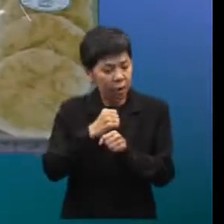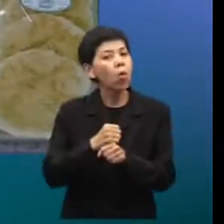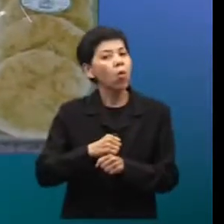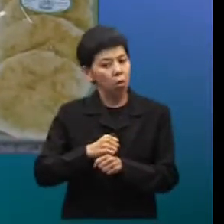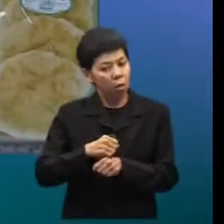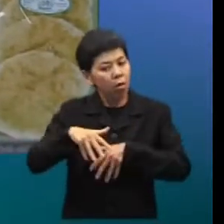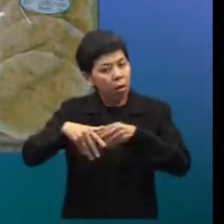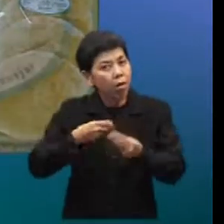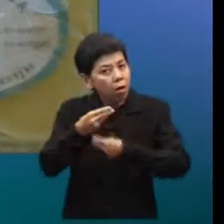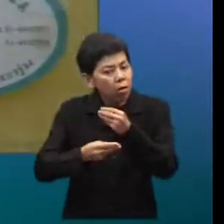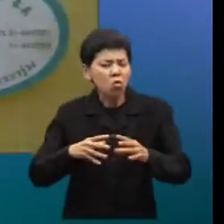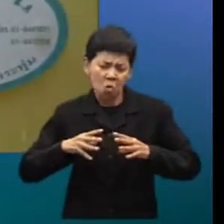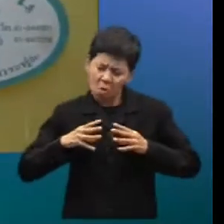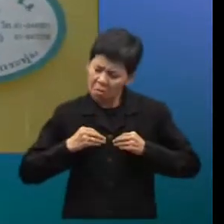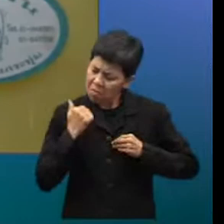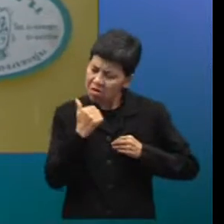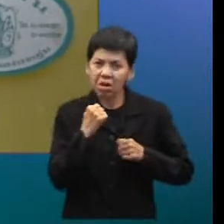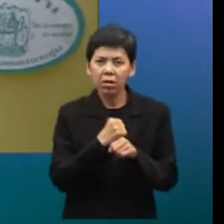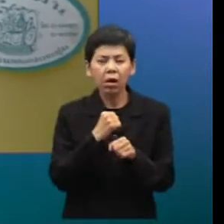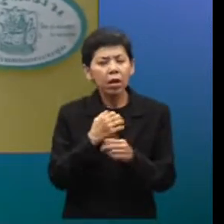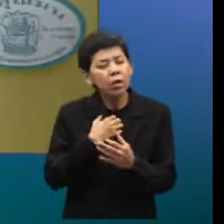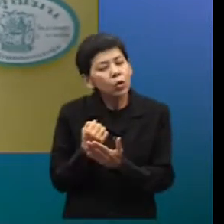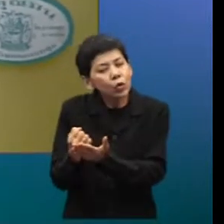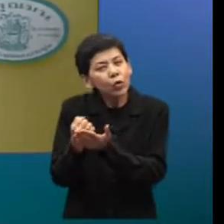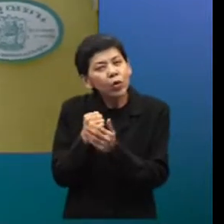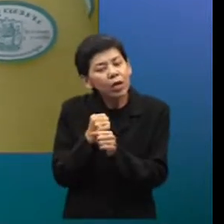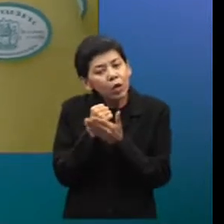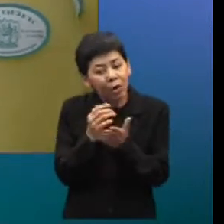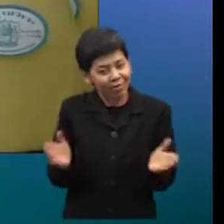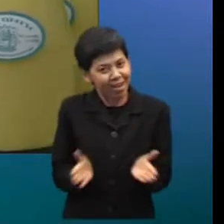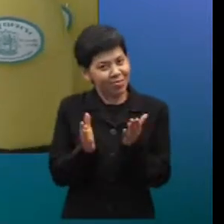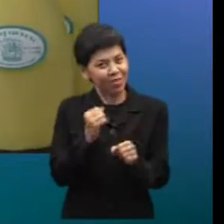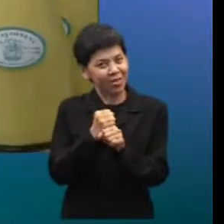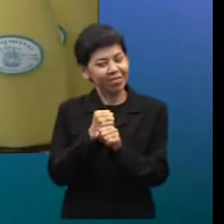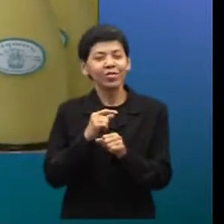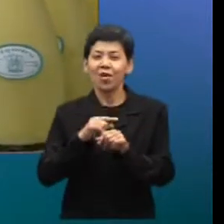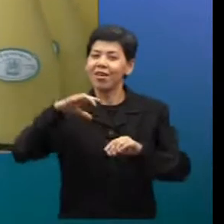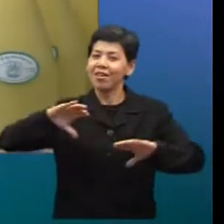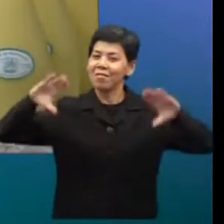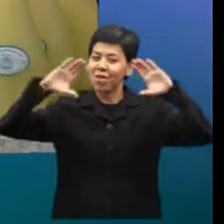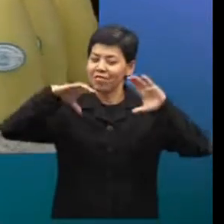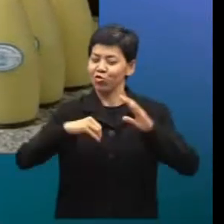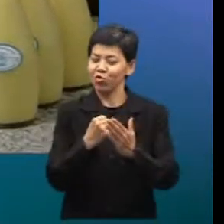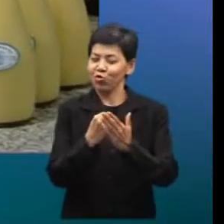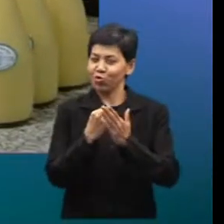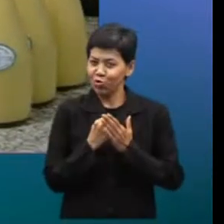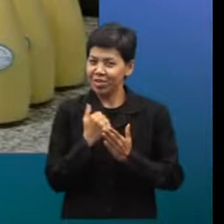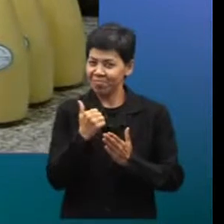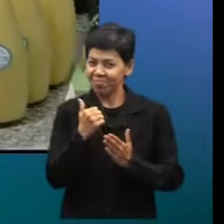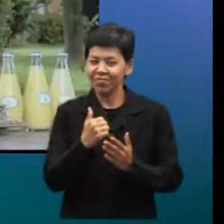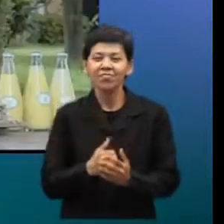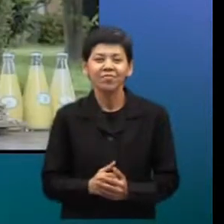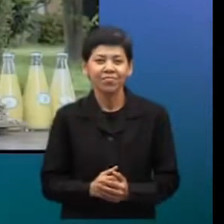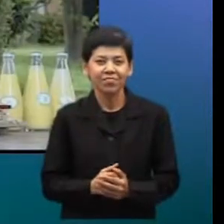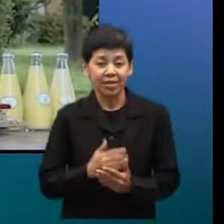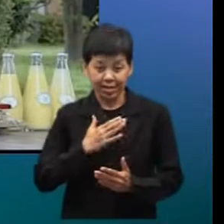รับของตลาดส่วนหนึ่งก็เพราะได้รับความช่วยเหลือและสนับสนุนจากหน่วยงานภาครัฐครับ เ